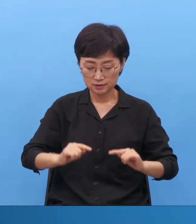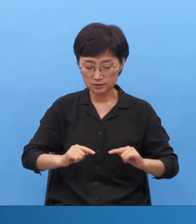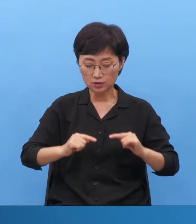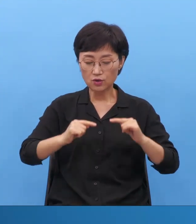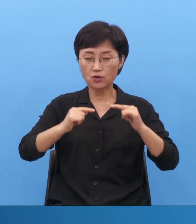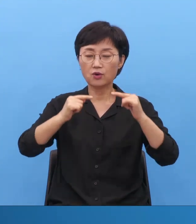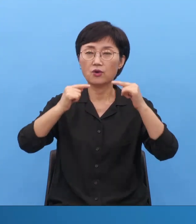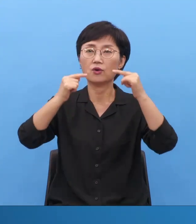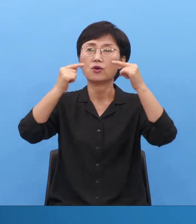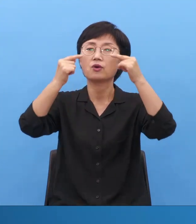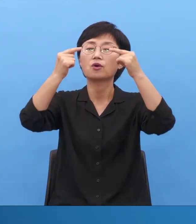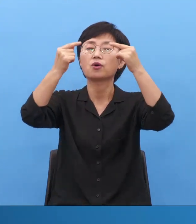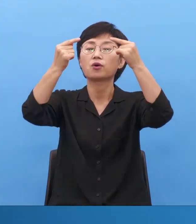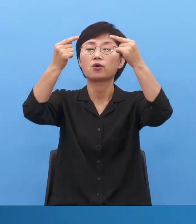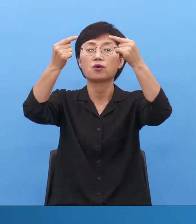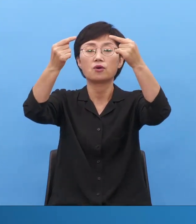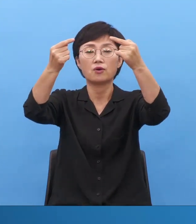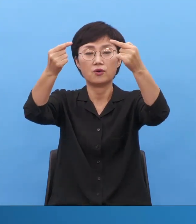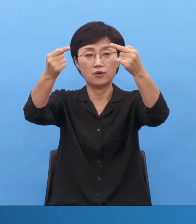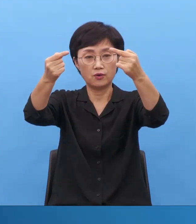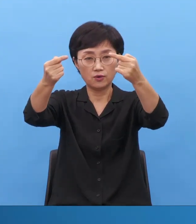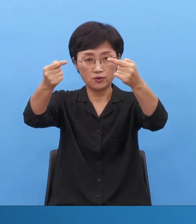나의 영혼